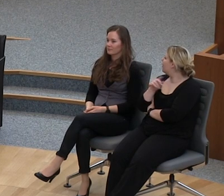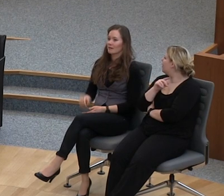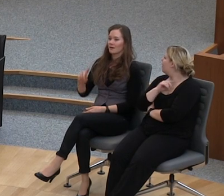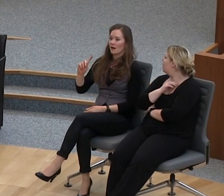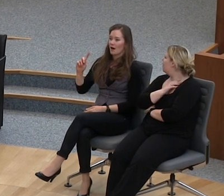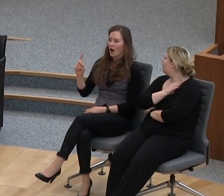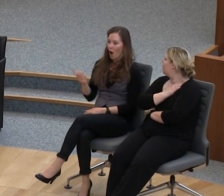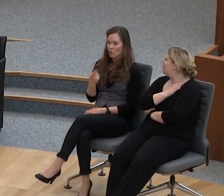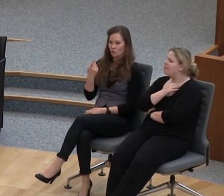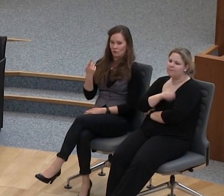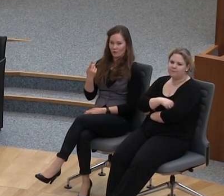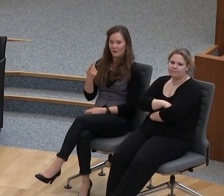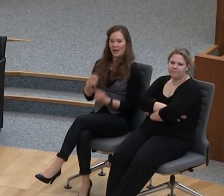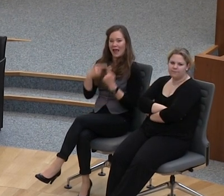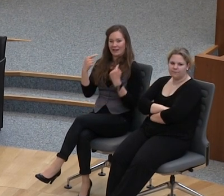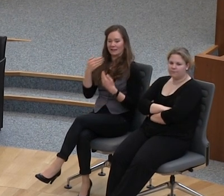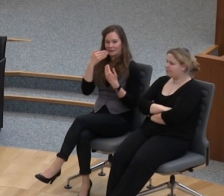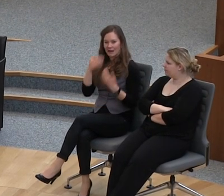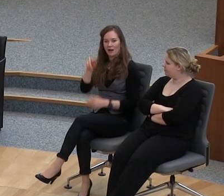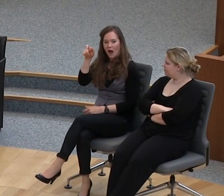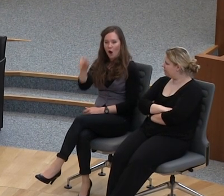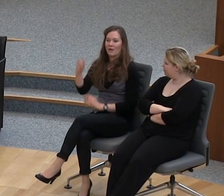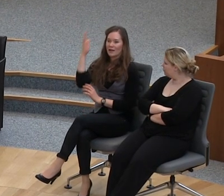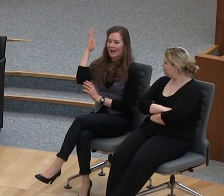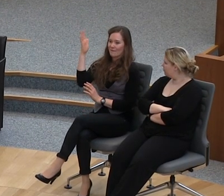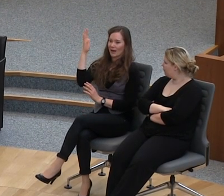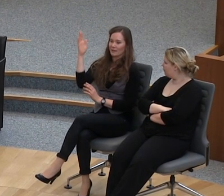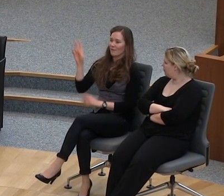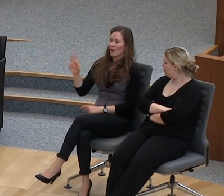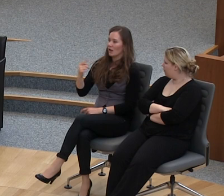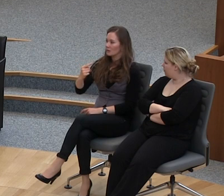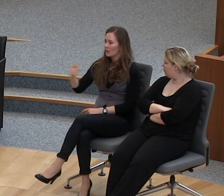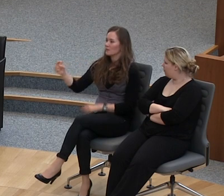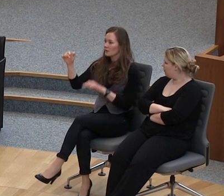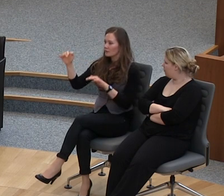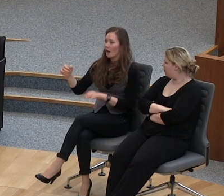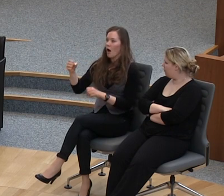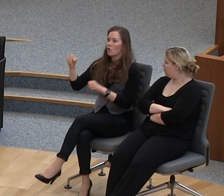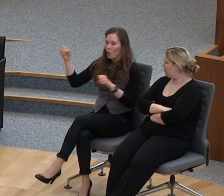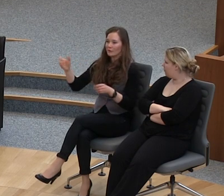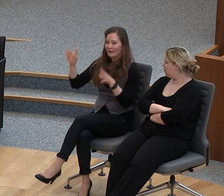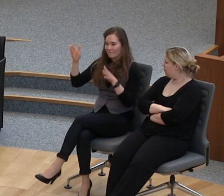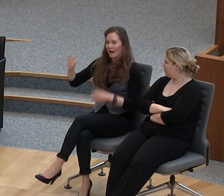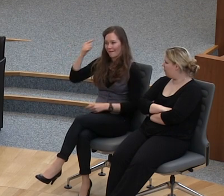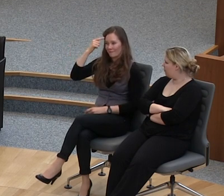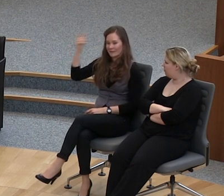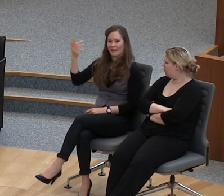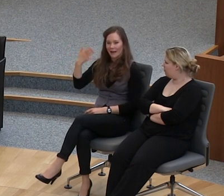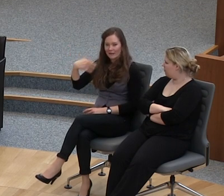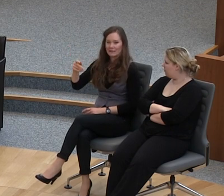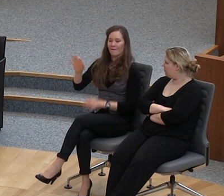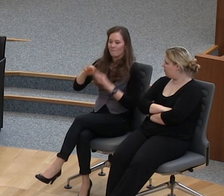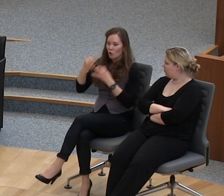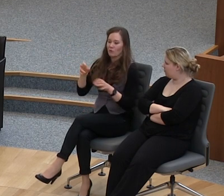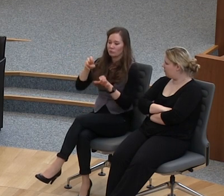Natürlich auch meinen ganz herzlichen Dank an die Referenten, die mit ihrem vielen und großen Fachwissen diese Foren